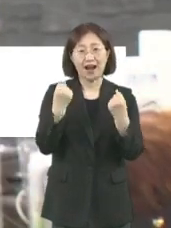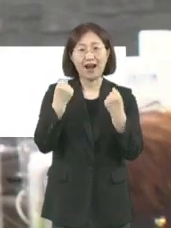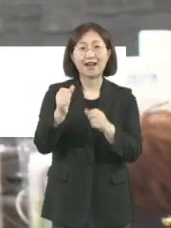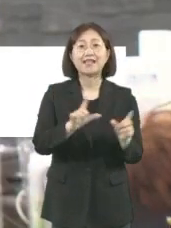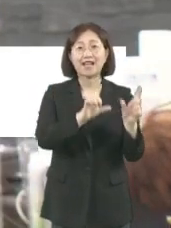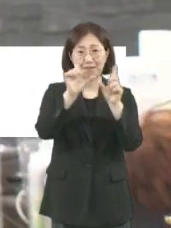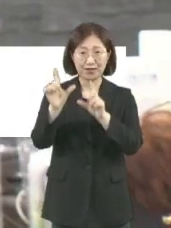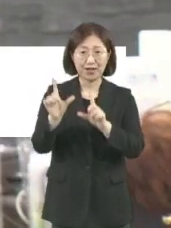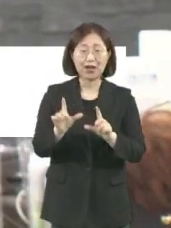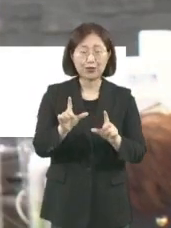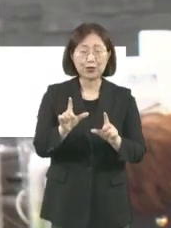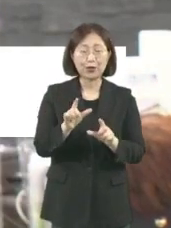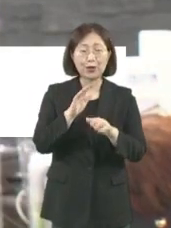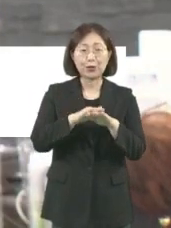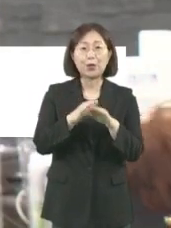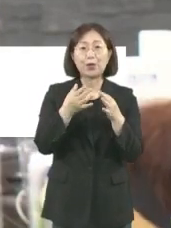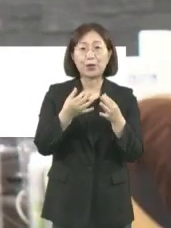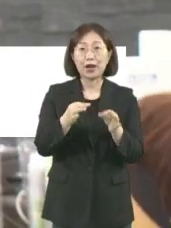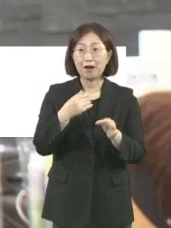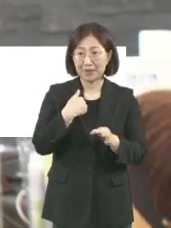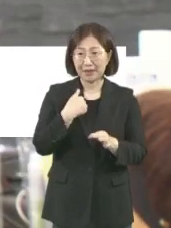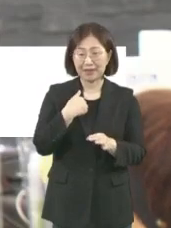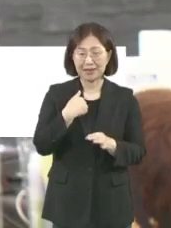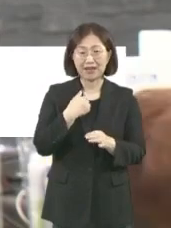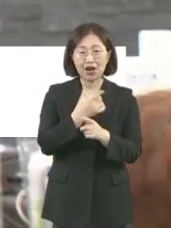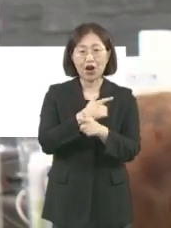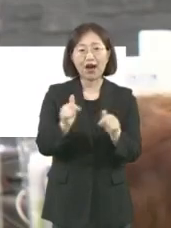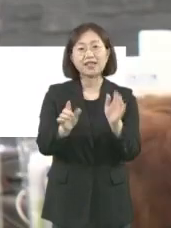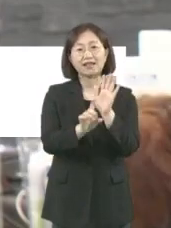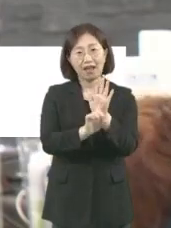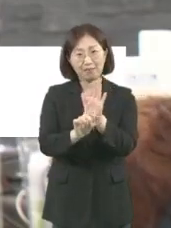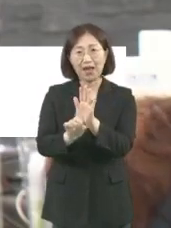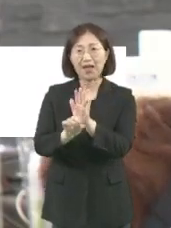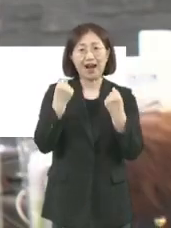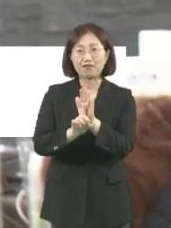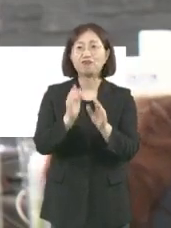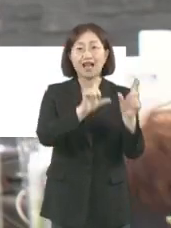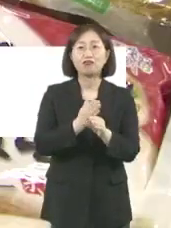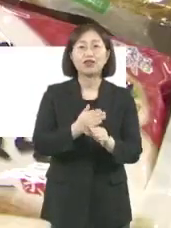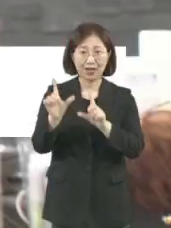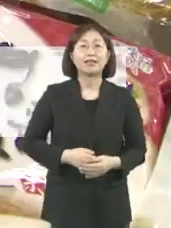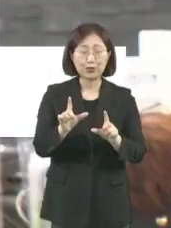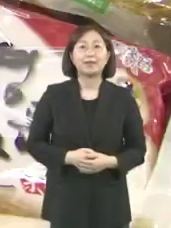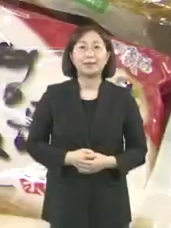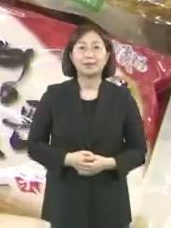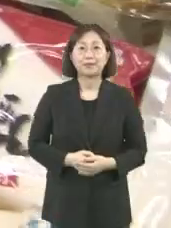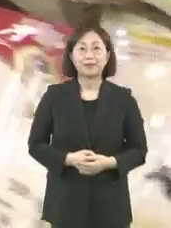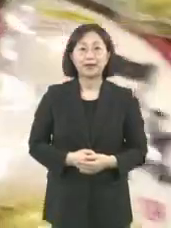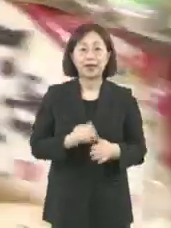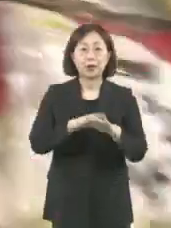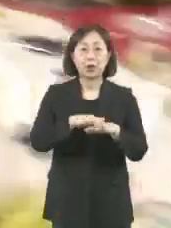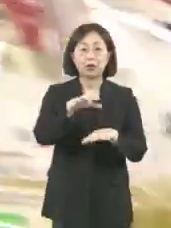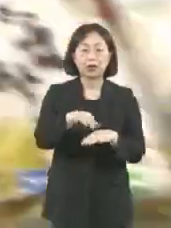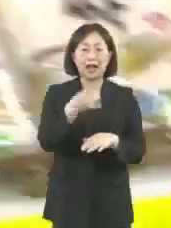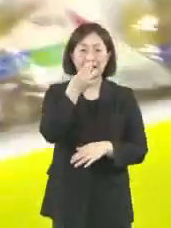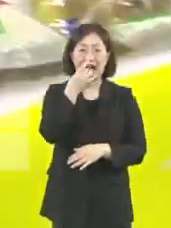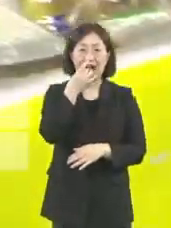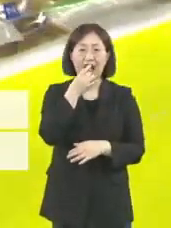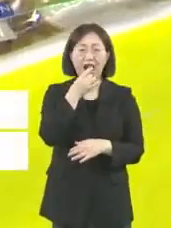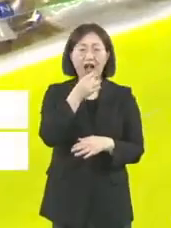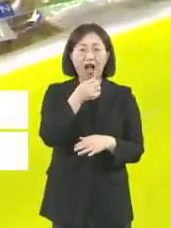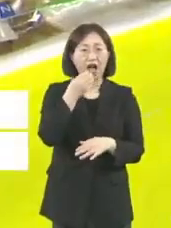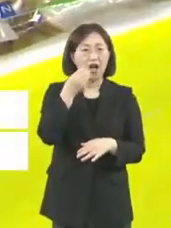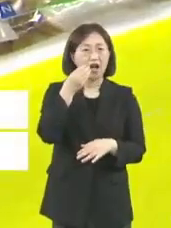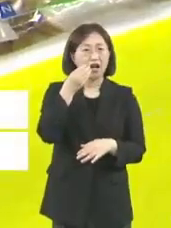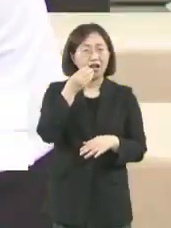누릴 수 있도록 저희 농협이 여러 가지 캠페인을 벌이고 있는 중입니다. 농촌의 쌀 대란을 막기 위한